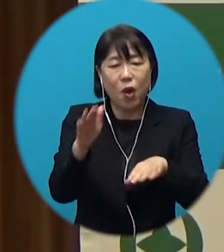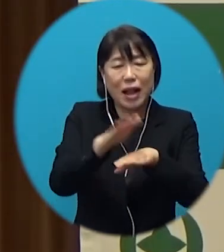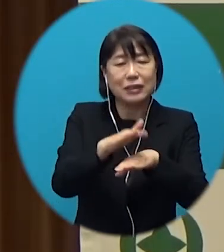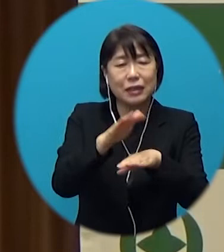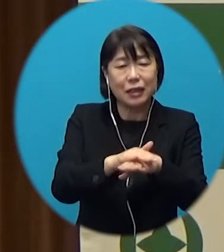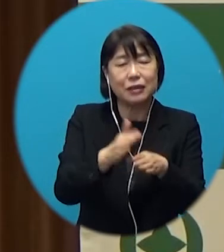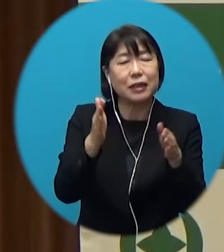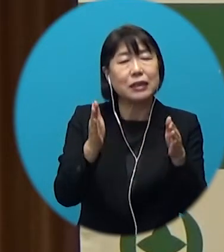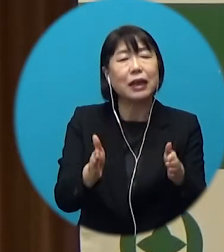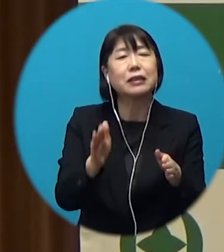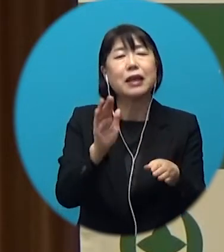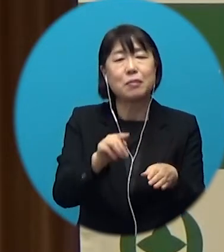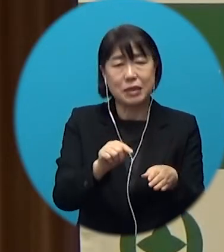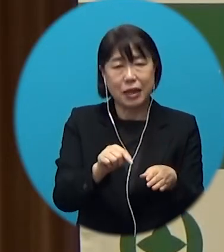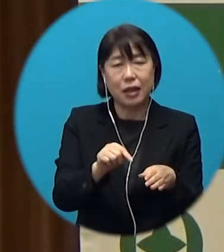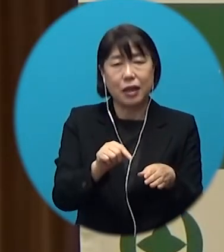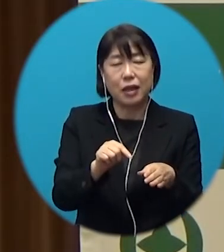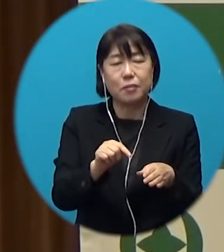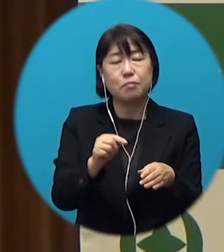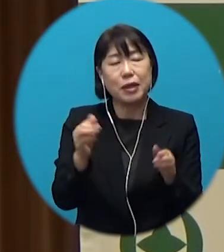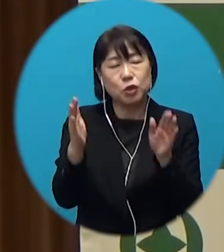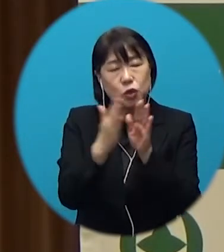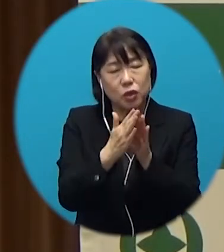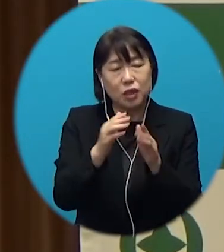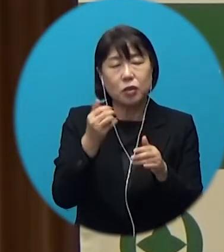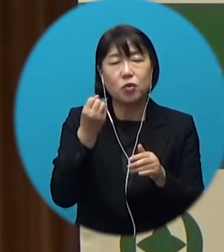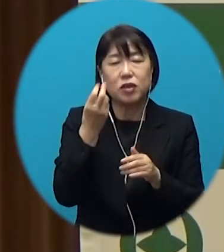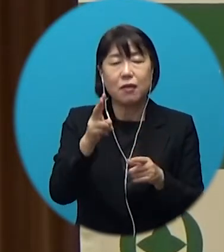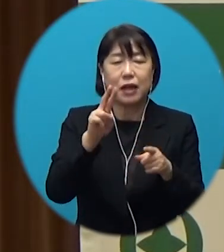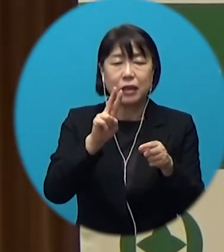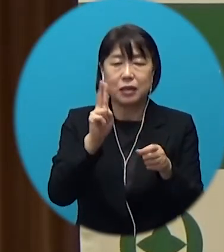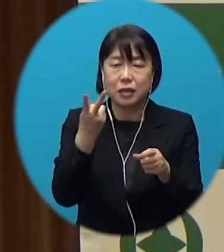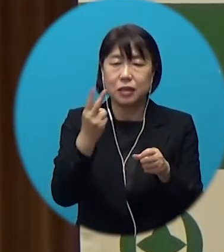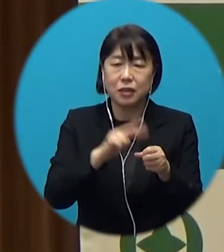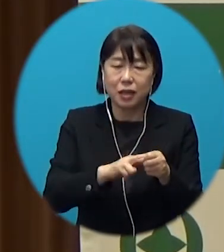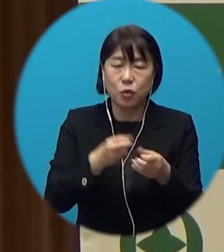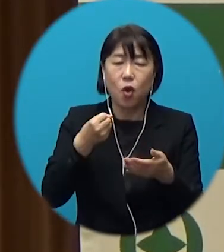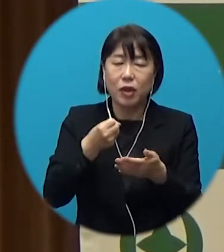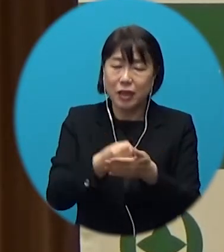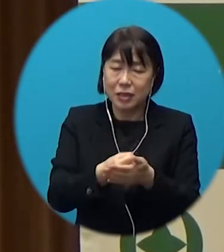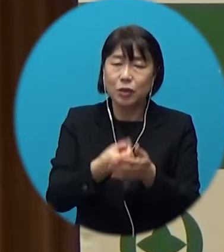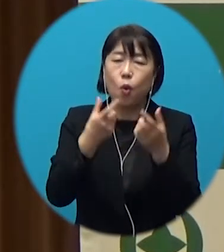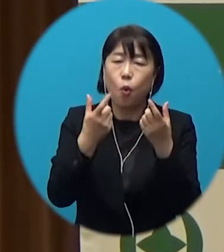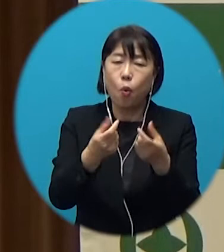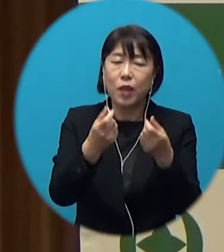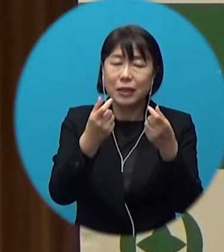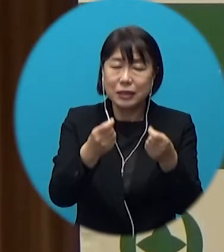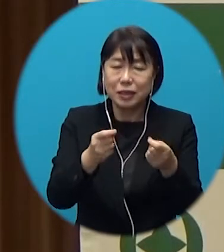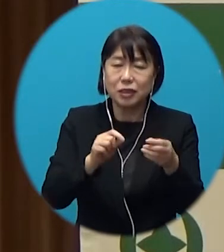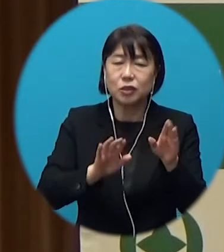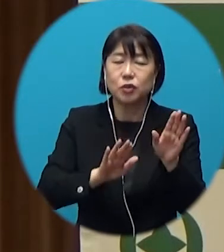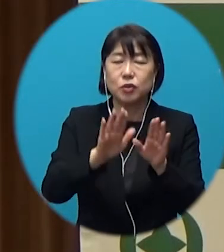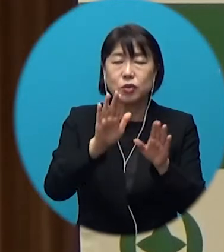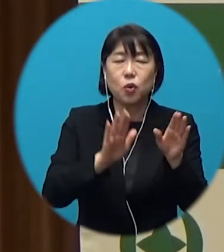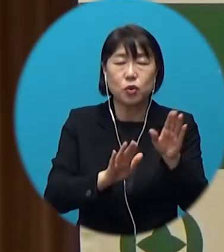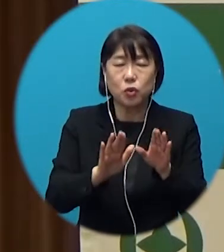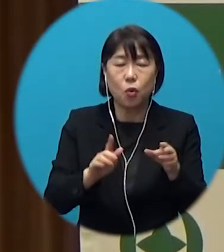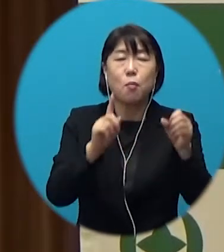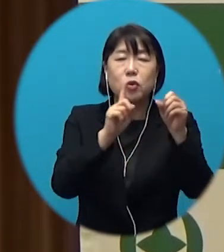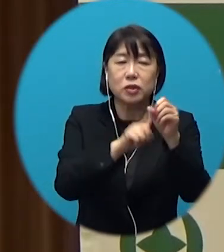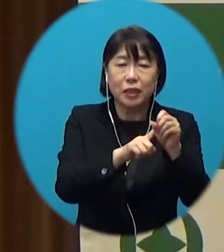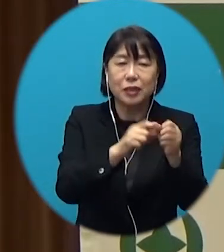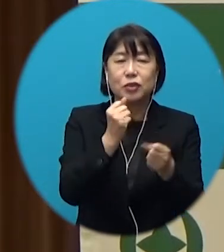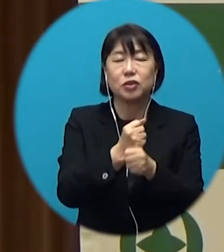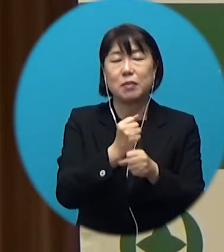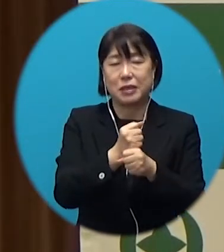ますので、直近の令和2年度決算と同水準の維持をですね、目標に掲げさせていただきました。で、3